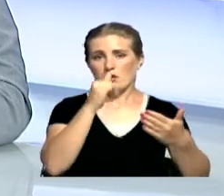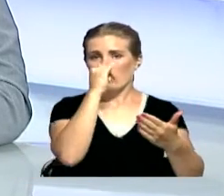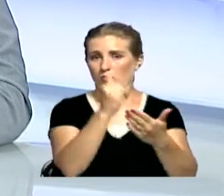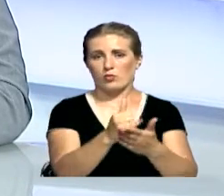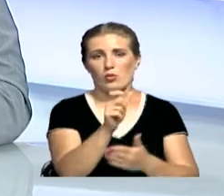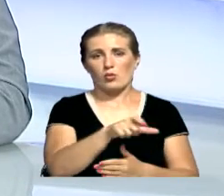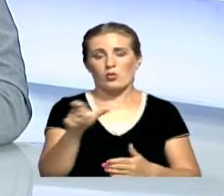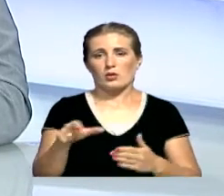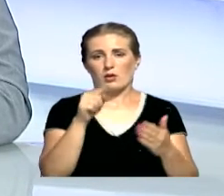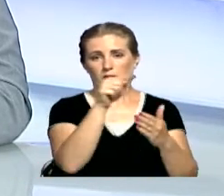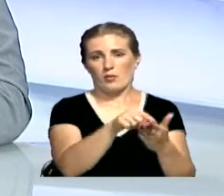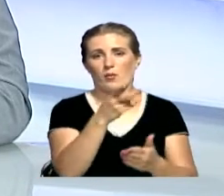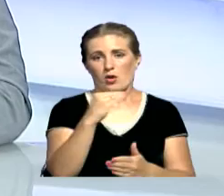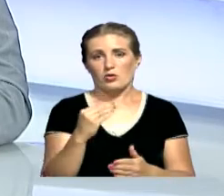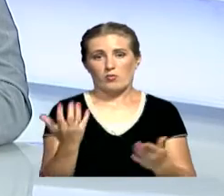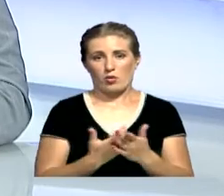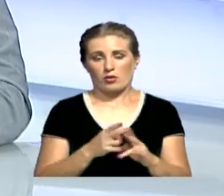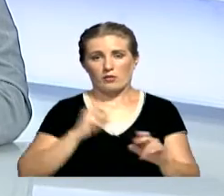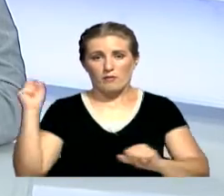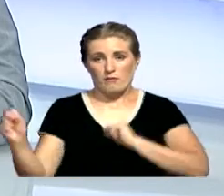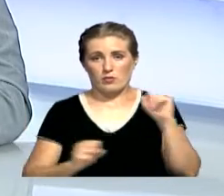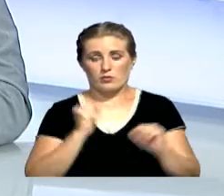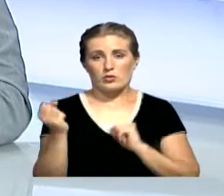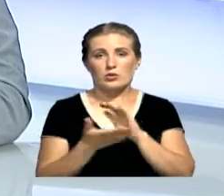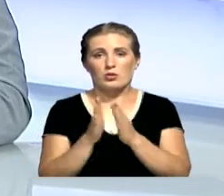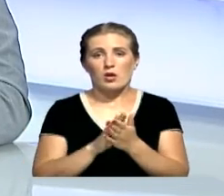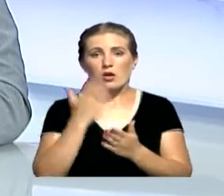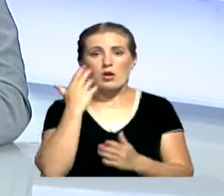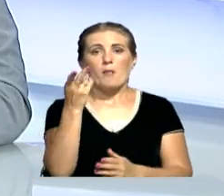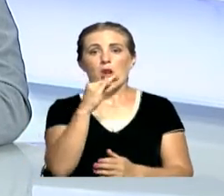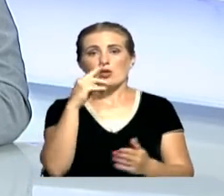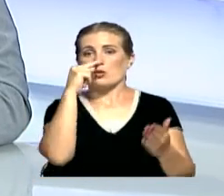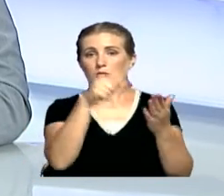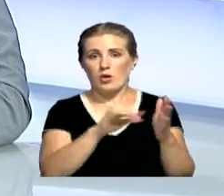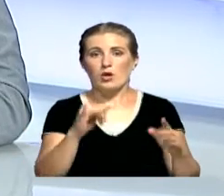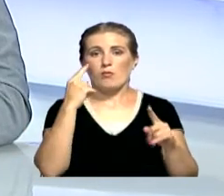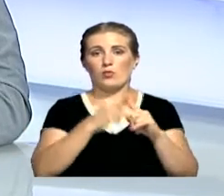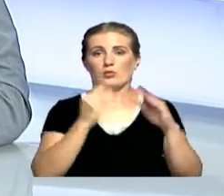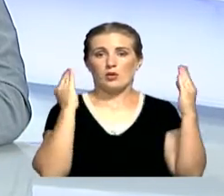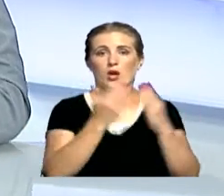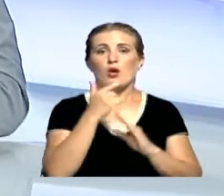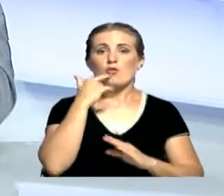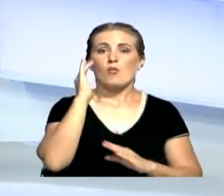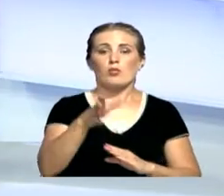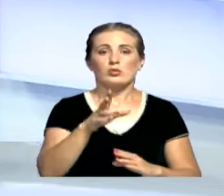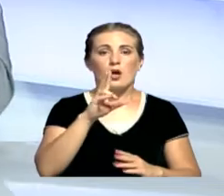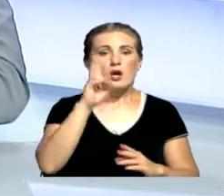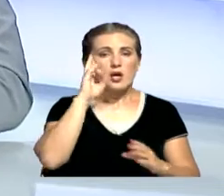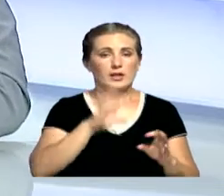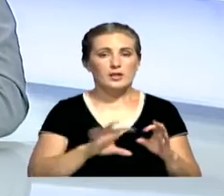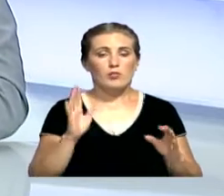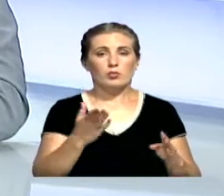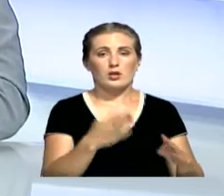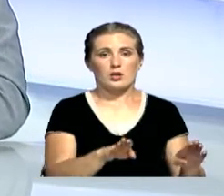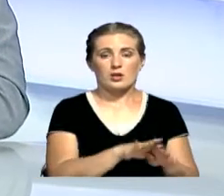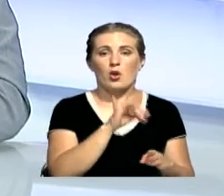конечно же но это абсолютно возмутительная ситуация да мало того что на пляж не пускает еще и угрожают отключить канализации видите вот этот собственника он